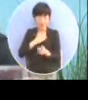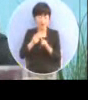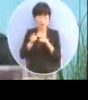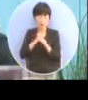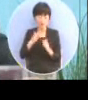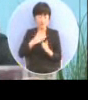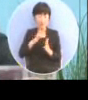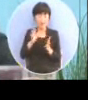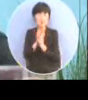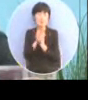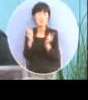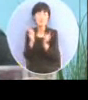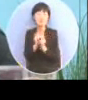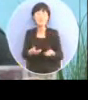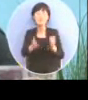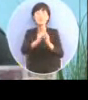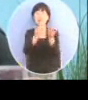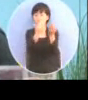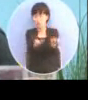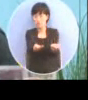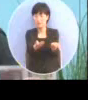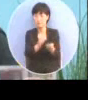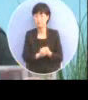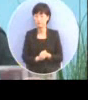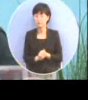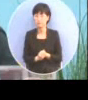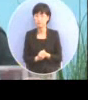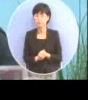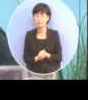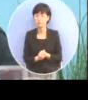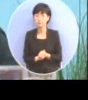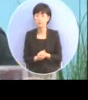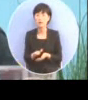Ta sẽ xây dựng hội thánh của ta trên tảng đá này.